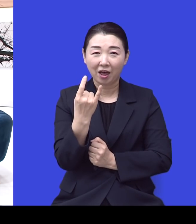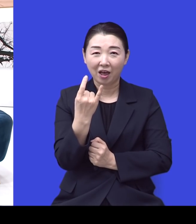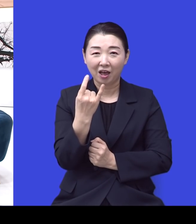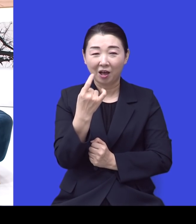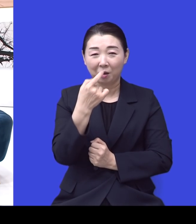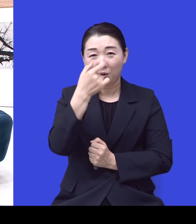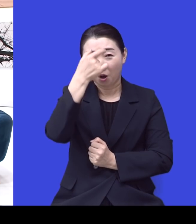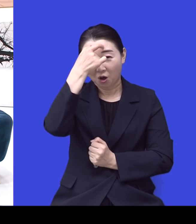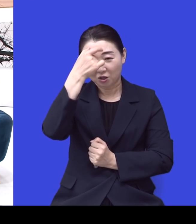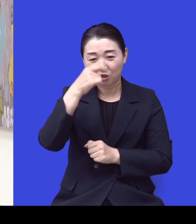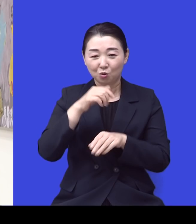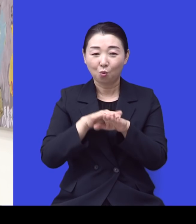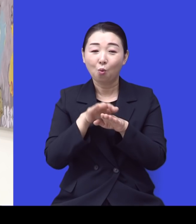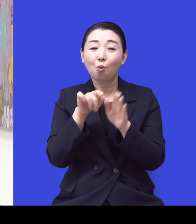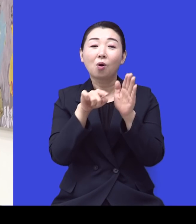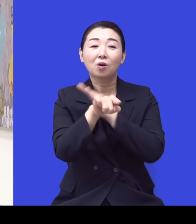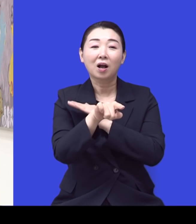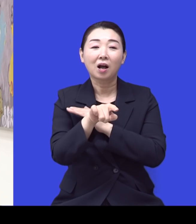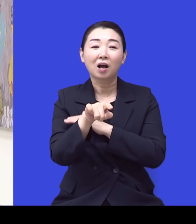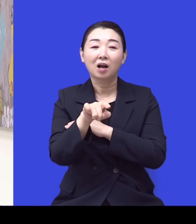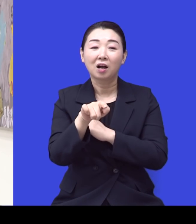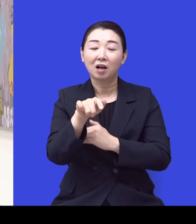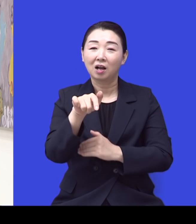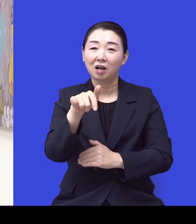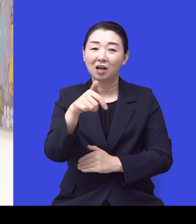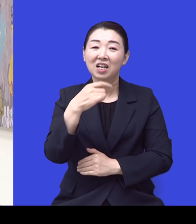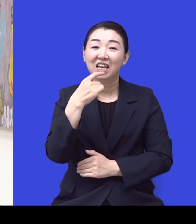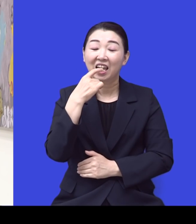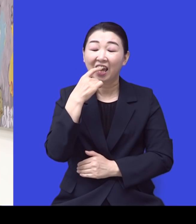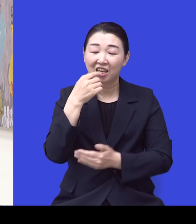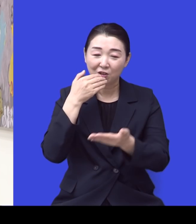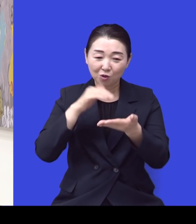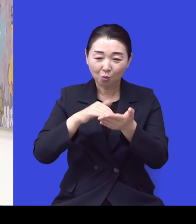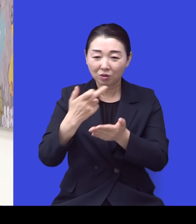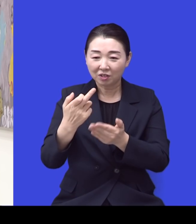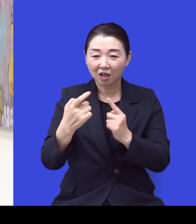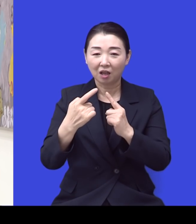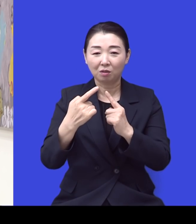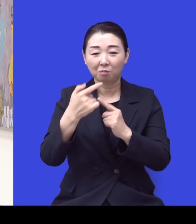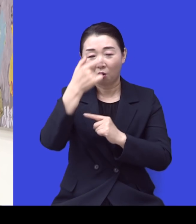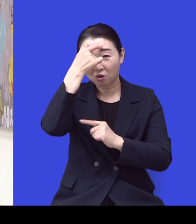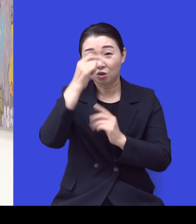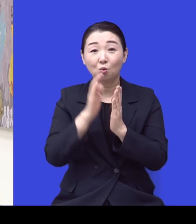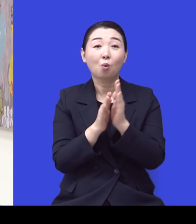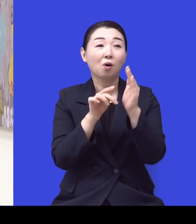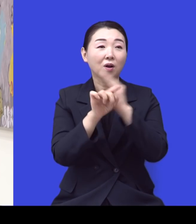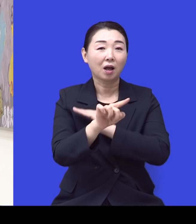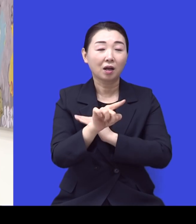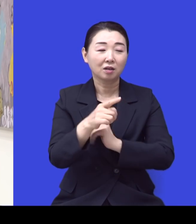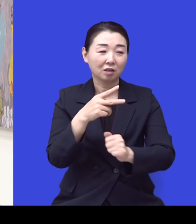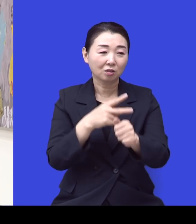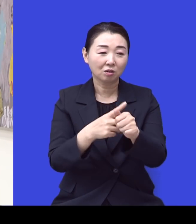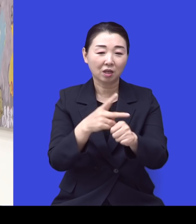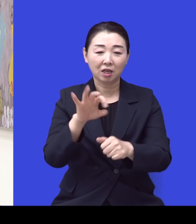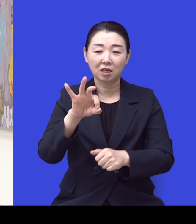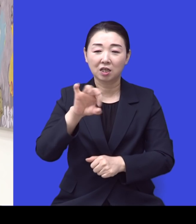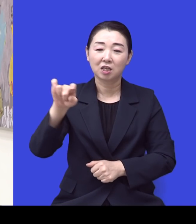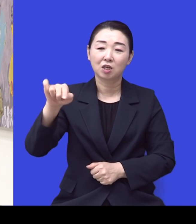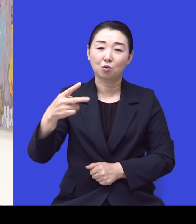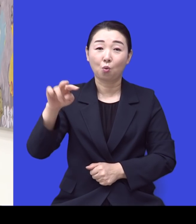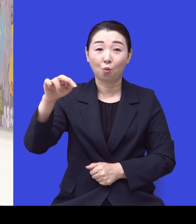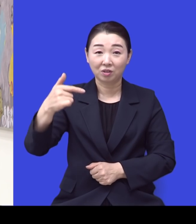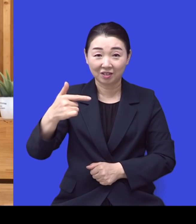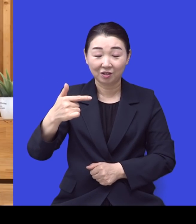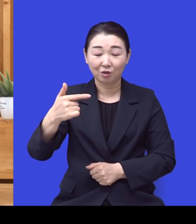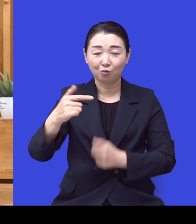갔는데 흰돌산 기도원이라는 데 가게 됐어요. 네. 근데 거기서 그 이교진 선생님이라고 네. 그 우리 중학교